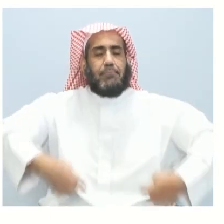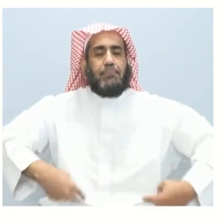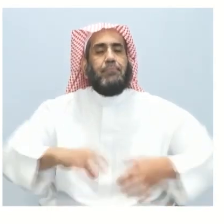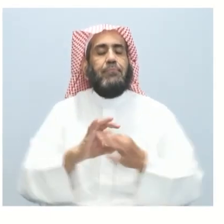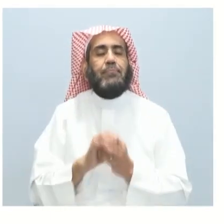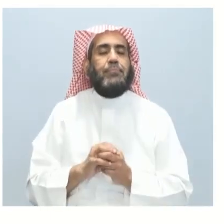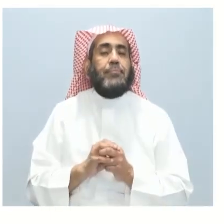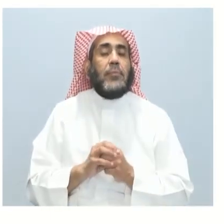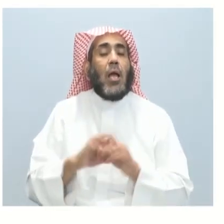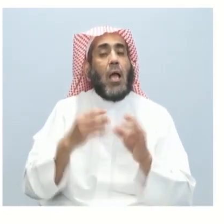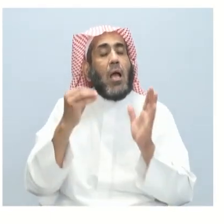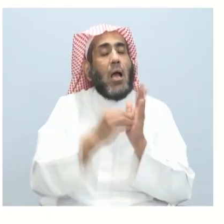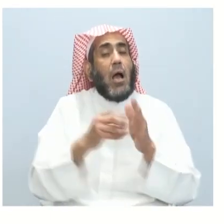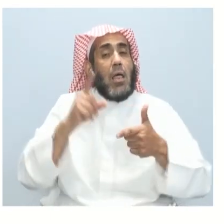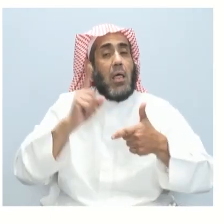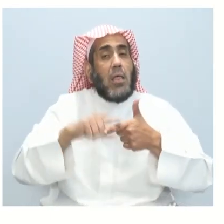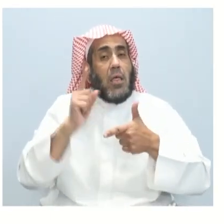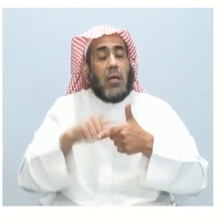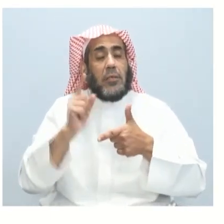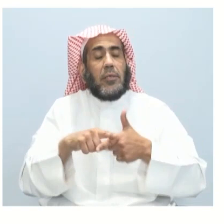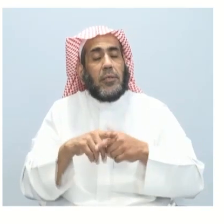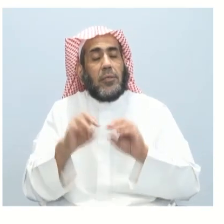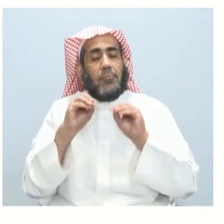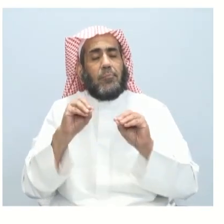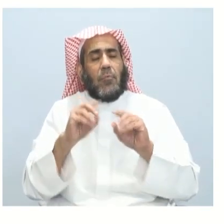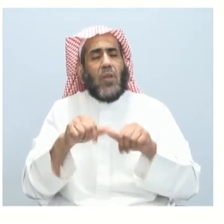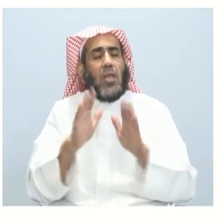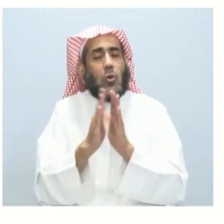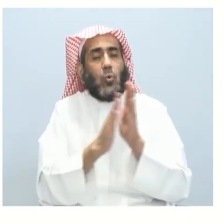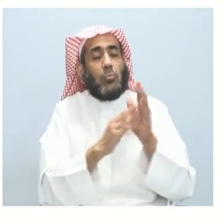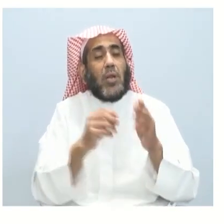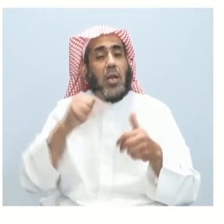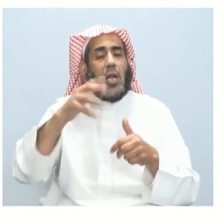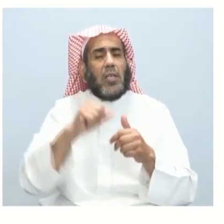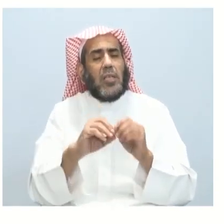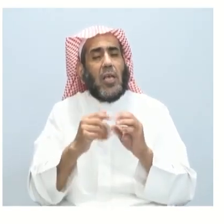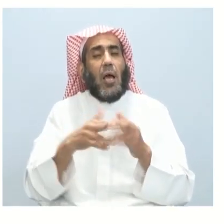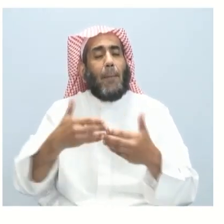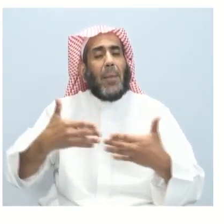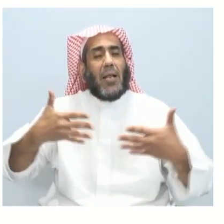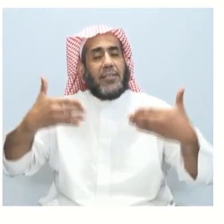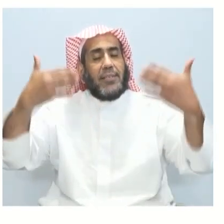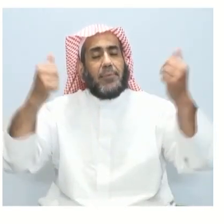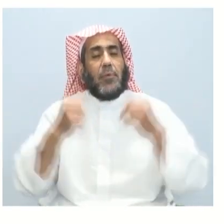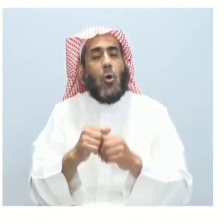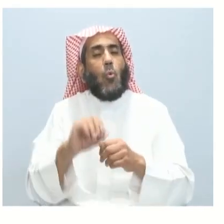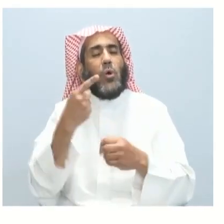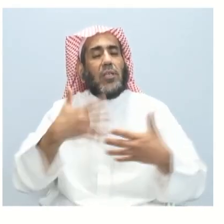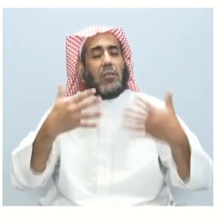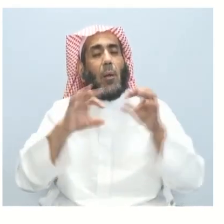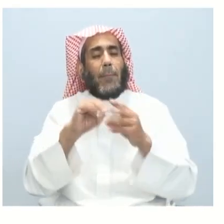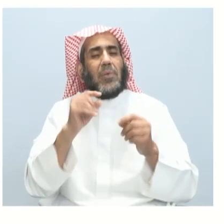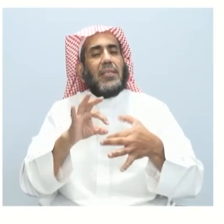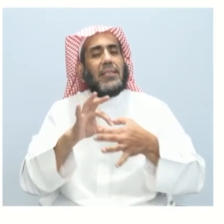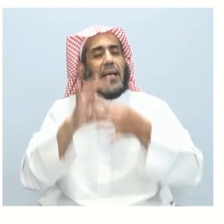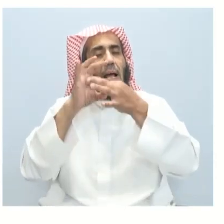والجسم القضيه الثانيه منما تناولوه في هذه الكتب الكتب النقديه قضيه وحده القصيده وعرفنا ايضا ان وحده القصيده المراد بها